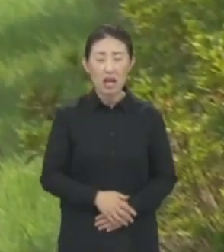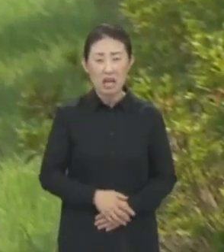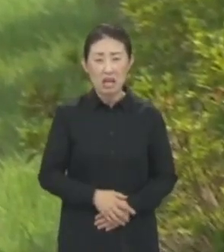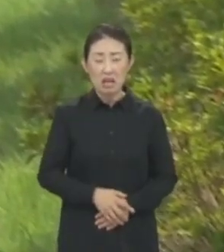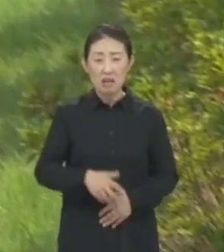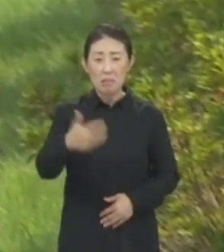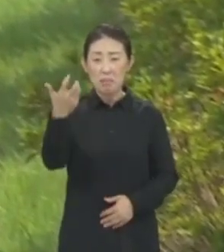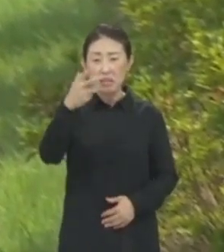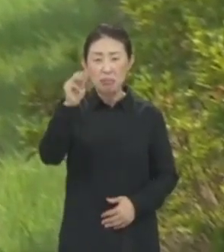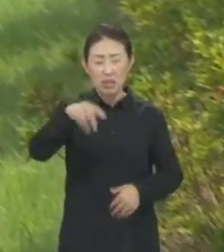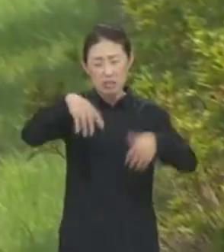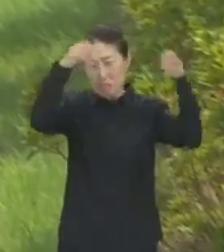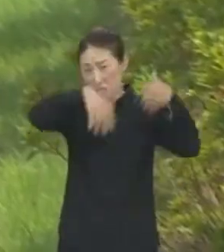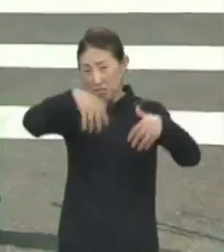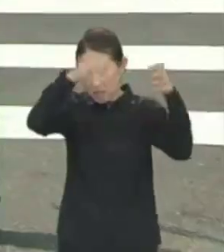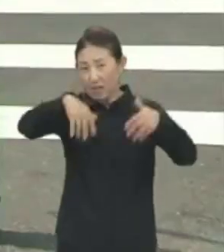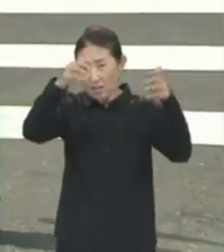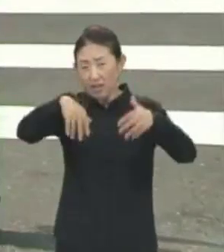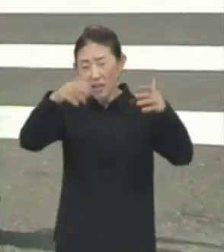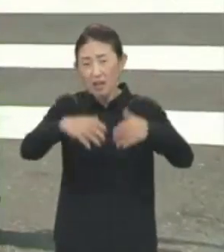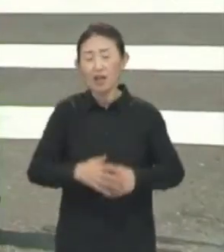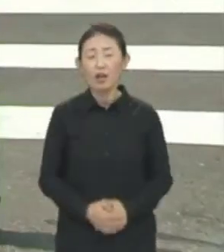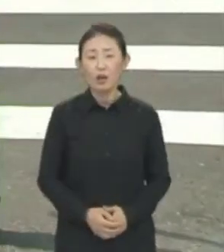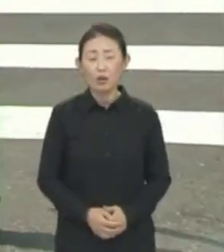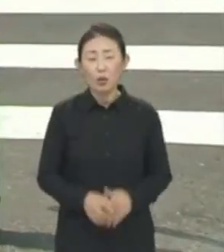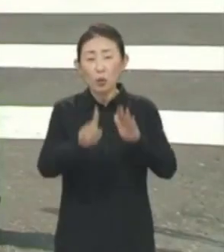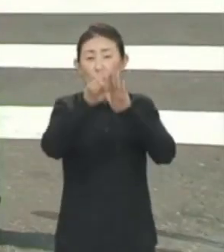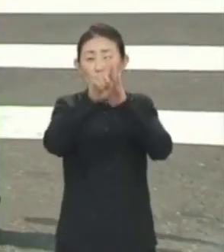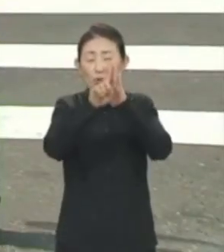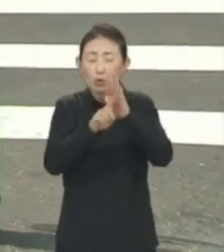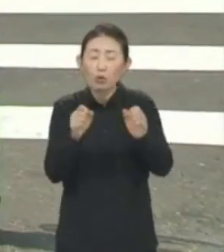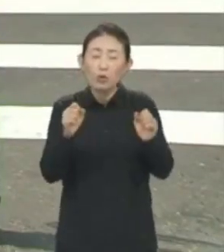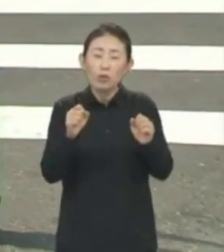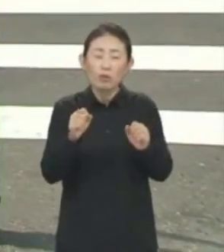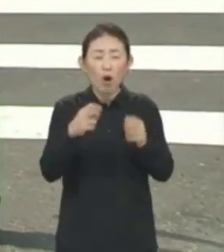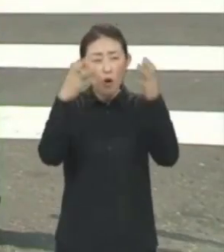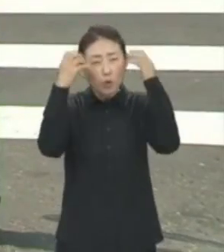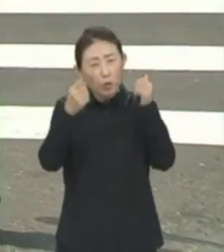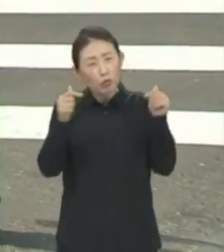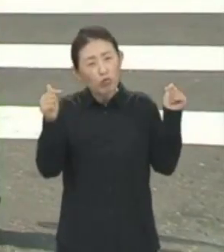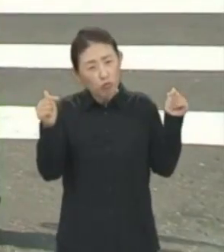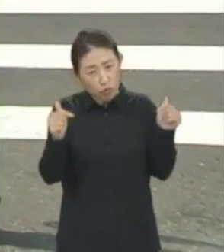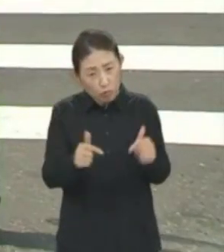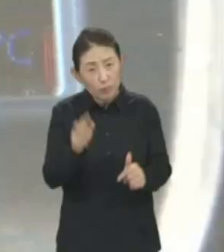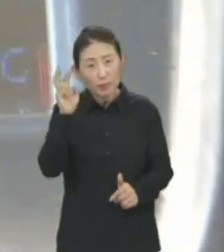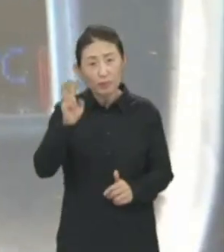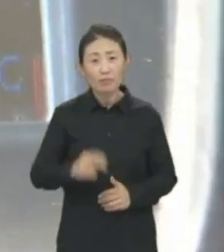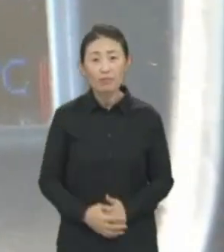80mm 강한 비가 내리면서 무더위가 한풀 꺾일 것으로 내다봤습니다